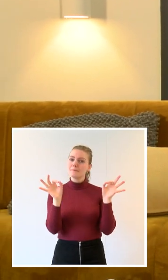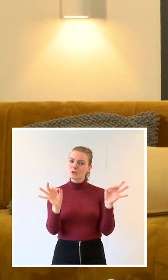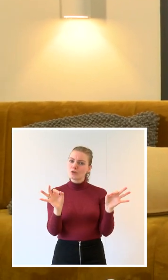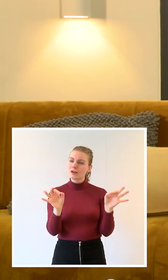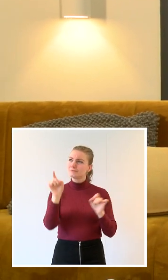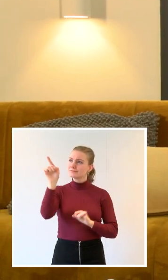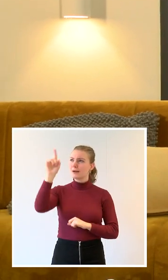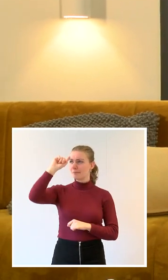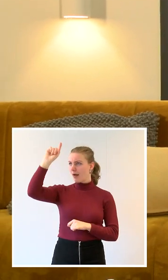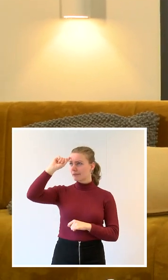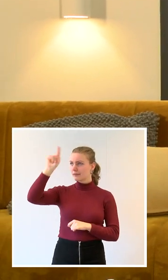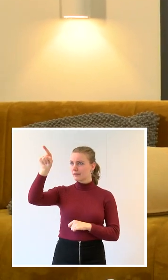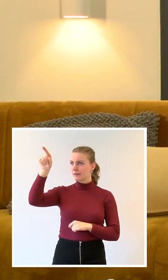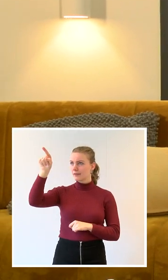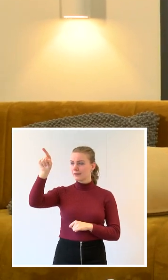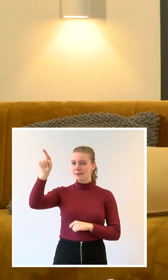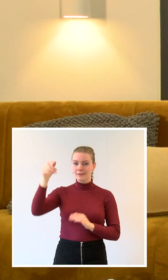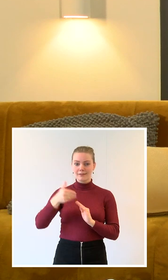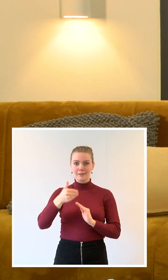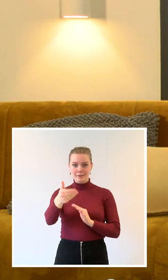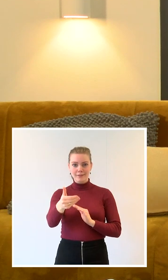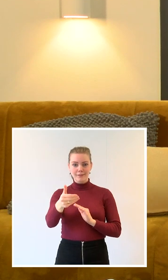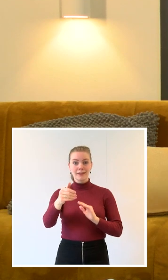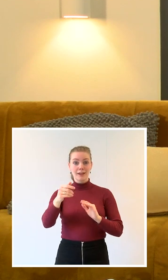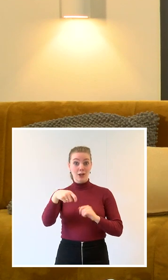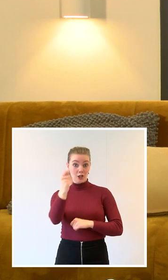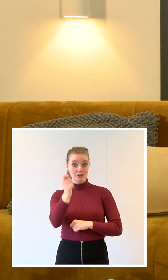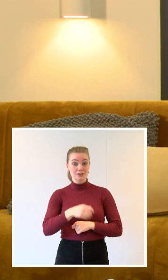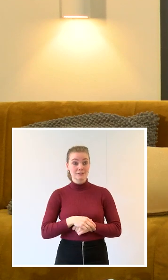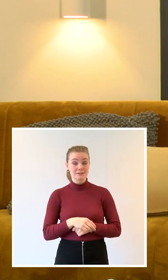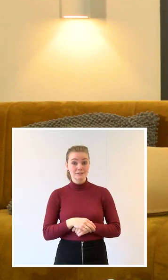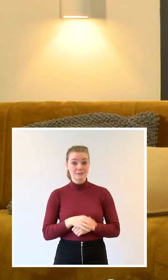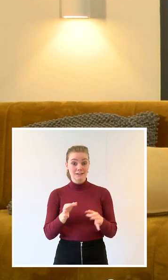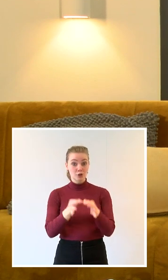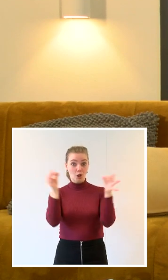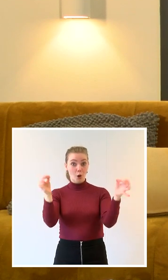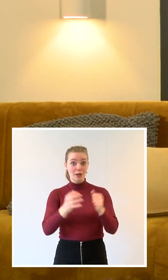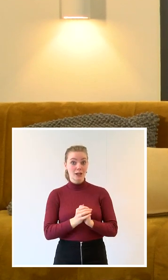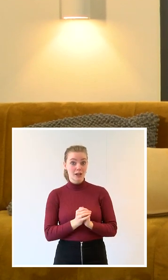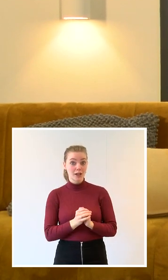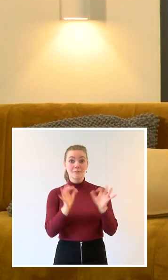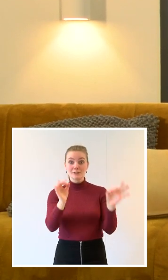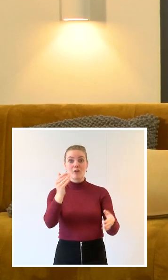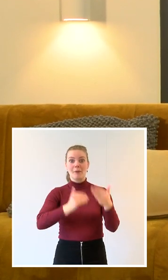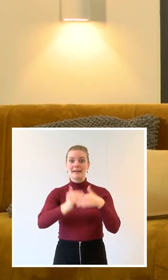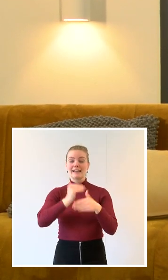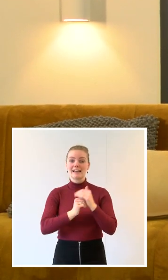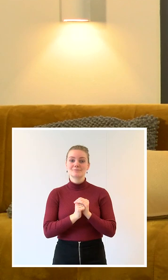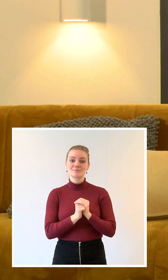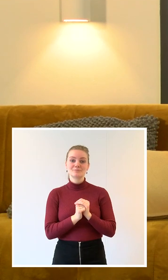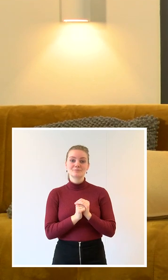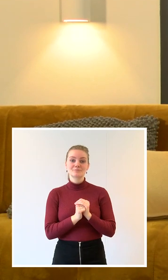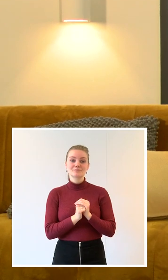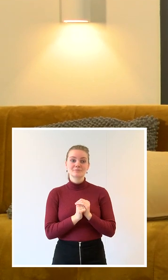uitgekomen is. En wel op een heel bijzondere manier. Je zag het al een beetje, dat je tot een zegen kunt zijn